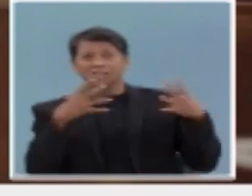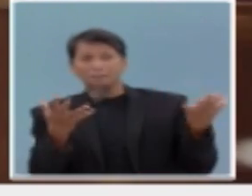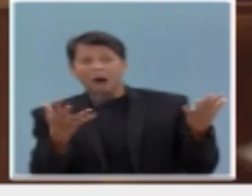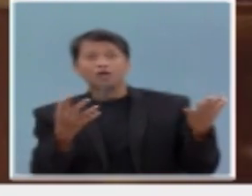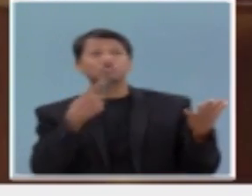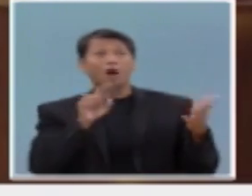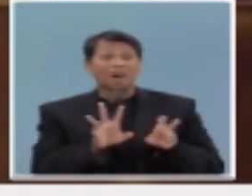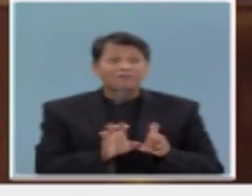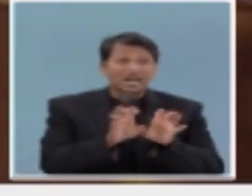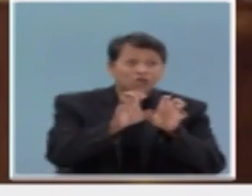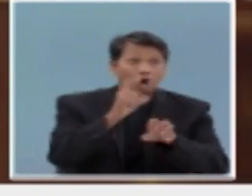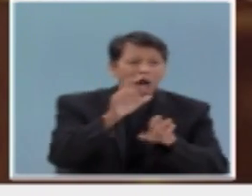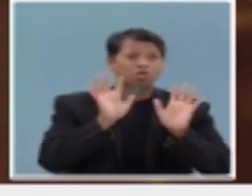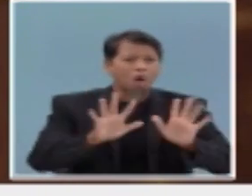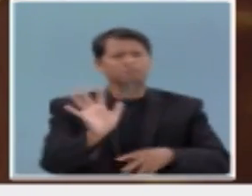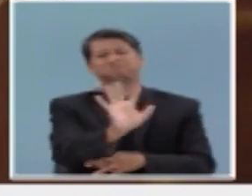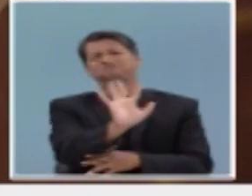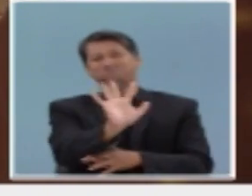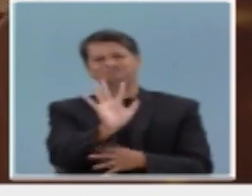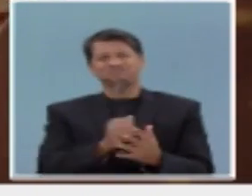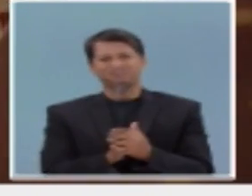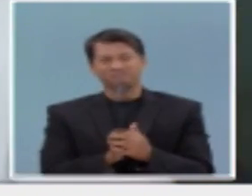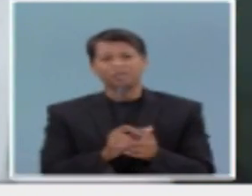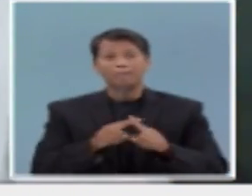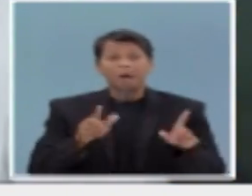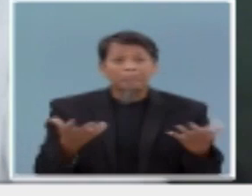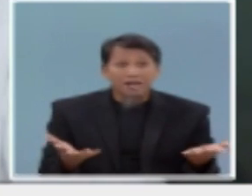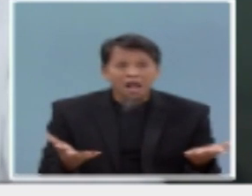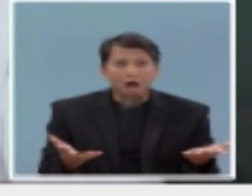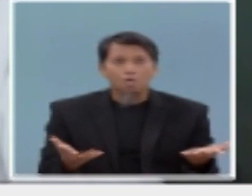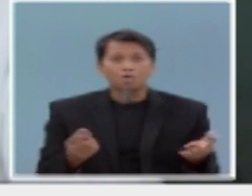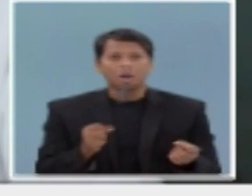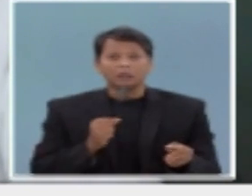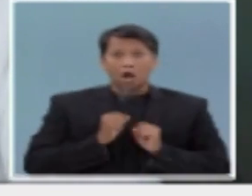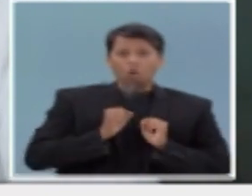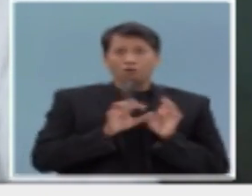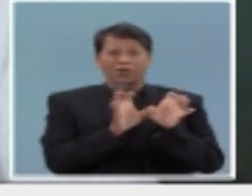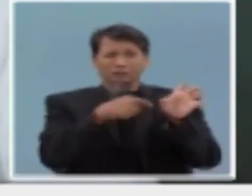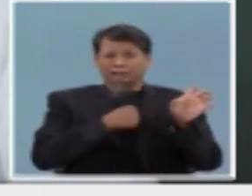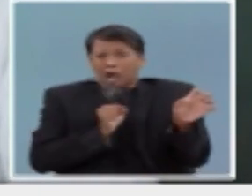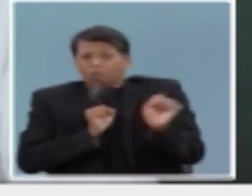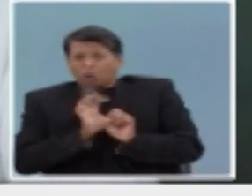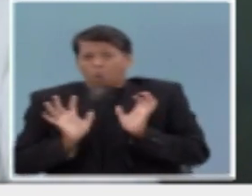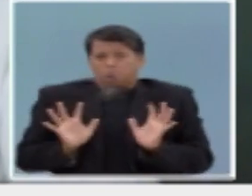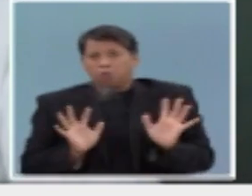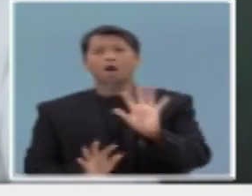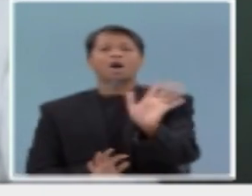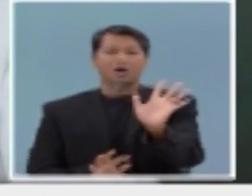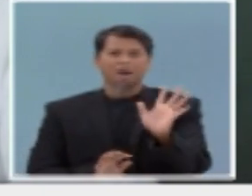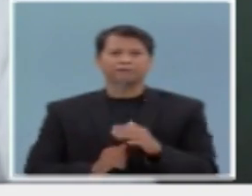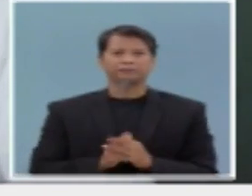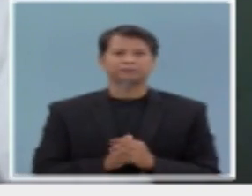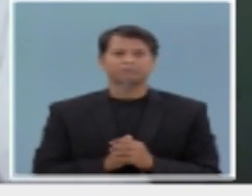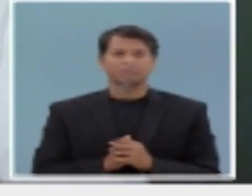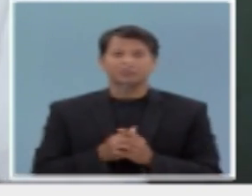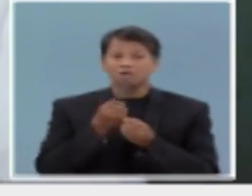itu sendiri, tapi rasa cemas, rasa panik, rasa ketakutan, dan berita-berita